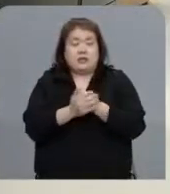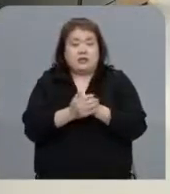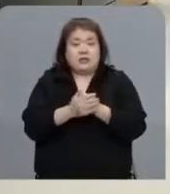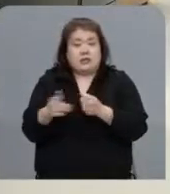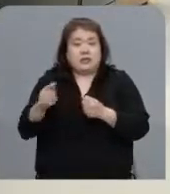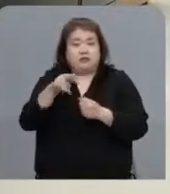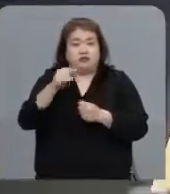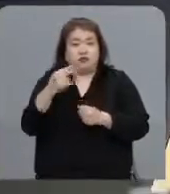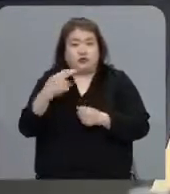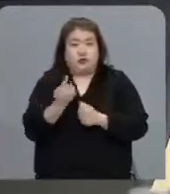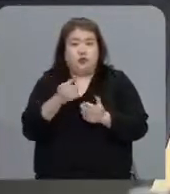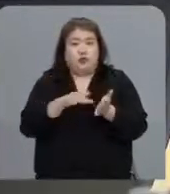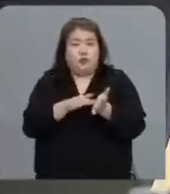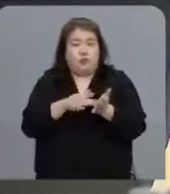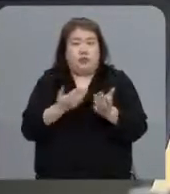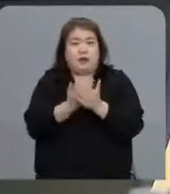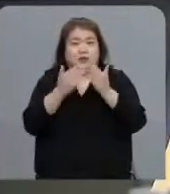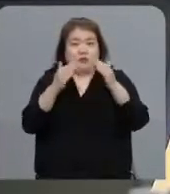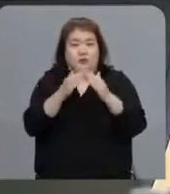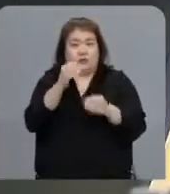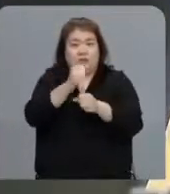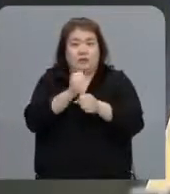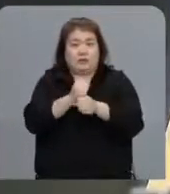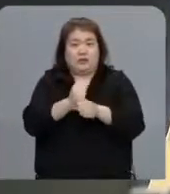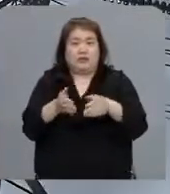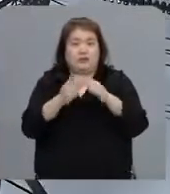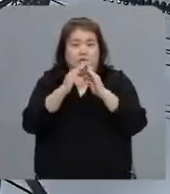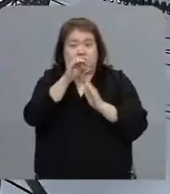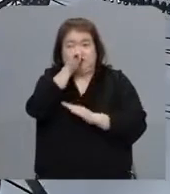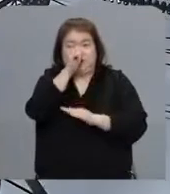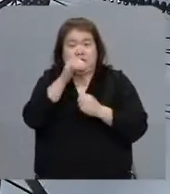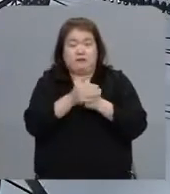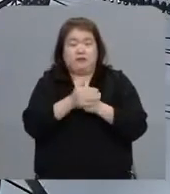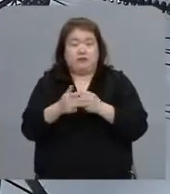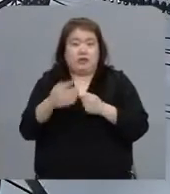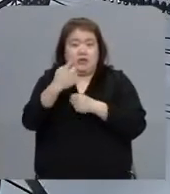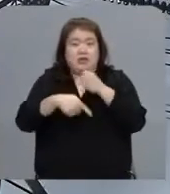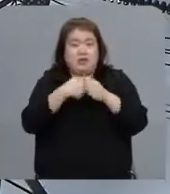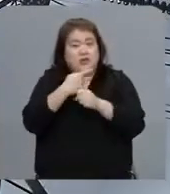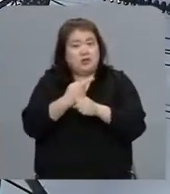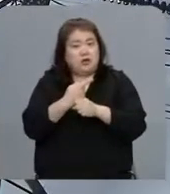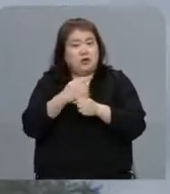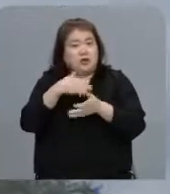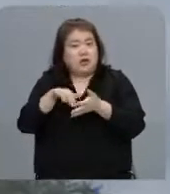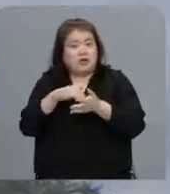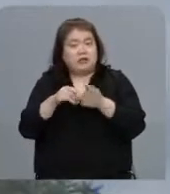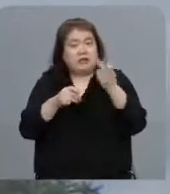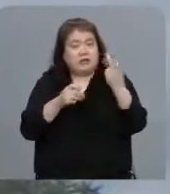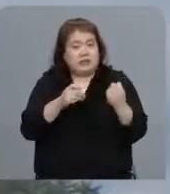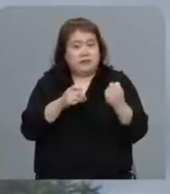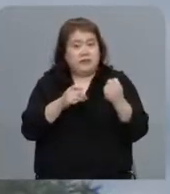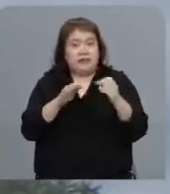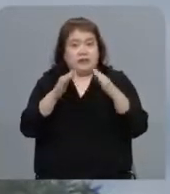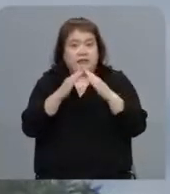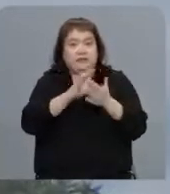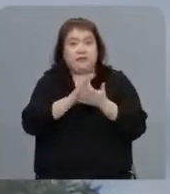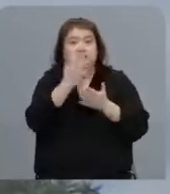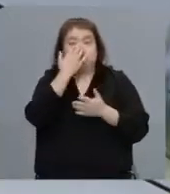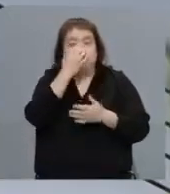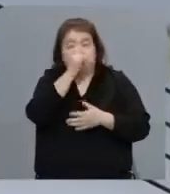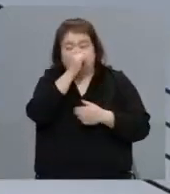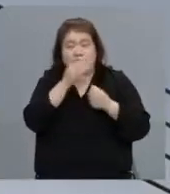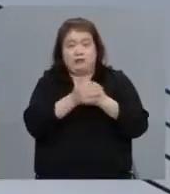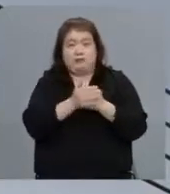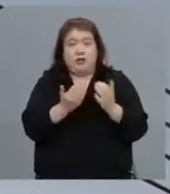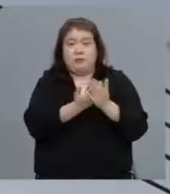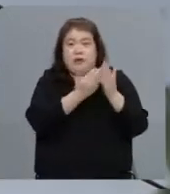수소연료전지 발전소 를 건립하기 때문입니다 연간 발전량은 12만 가구가 쓸 수 있는 양으로 우선